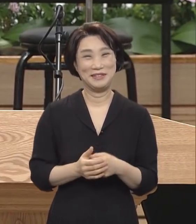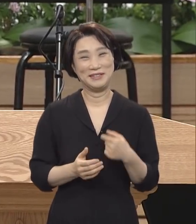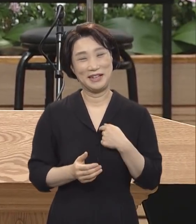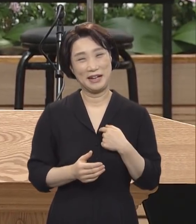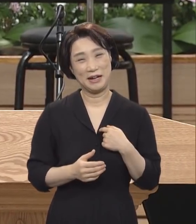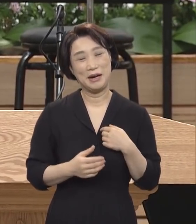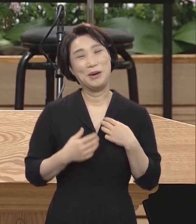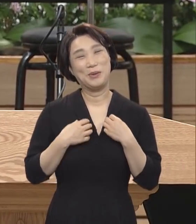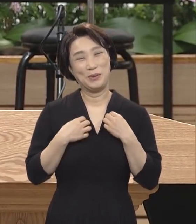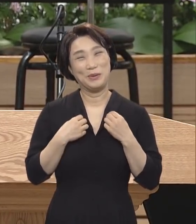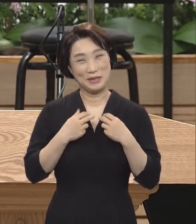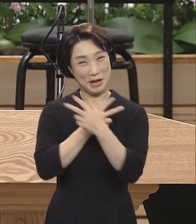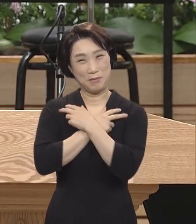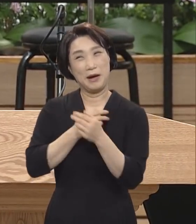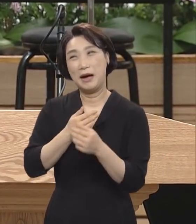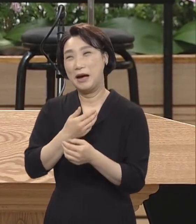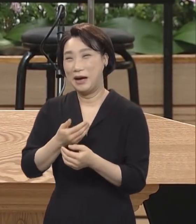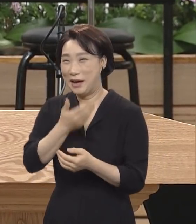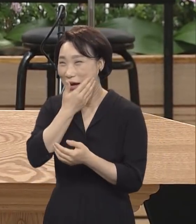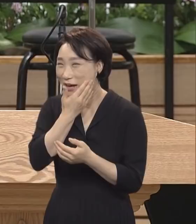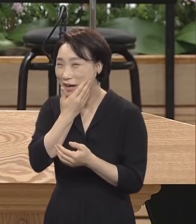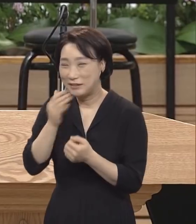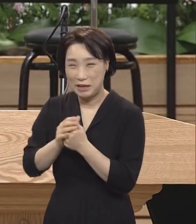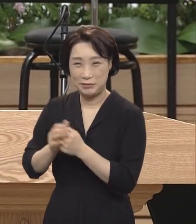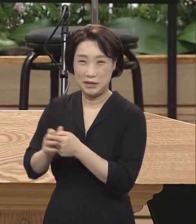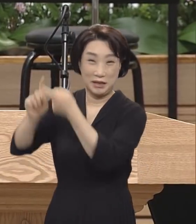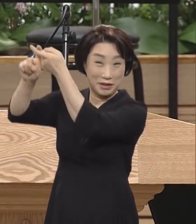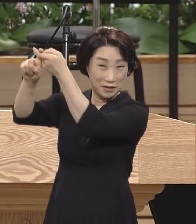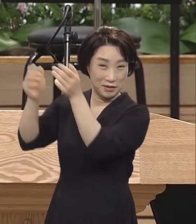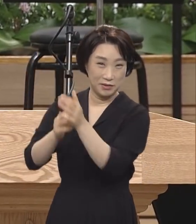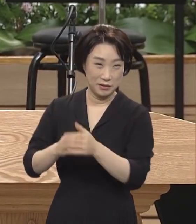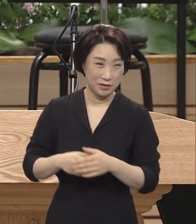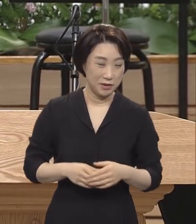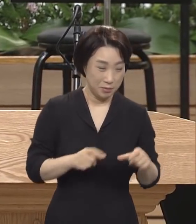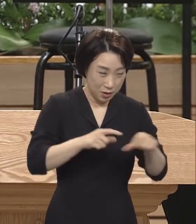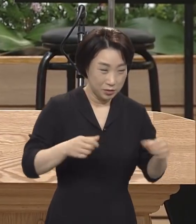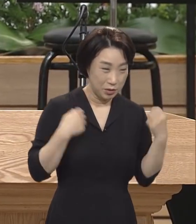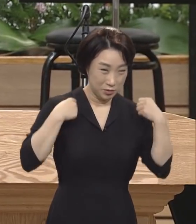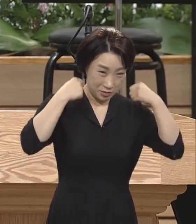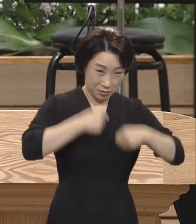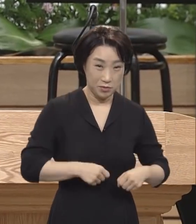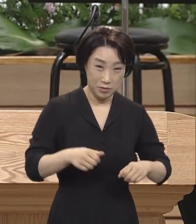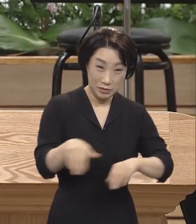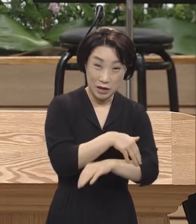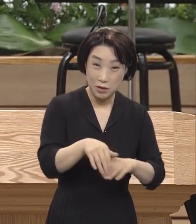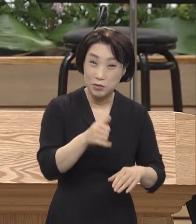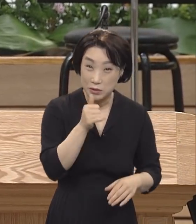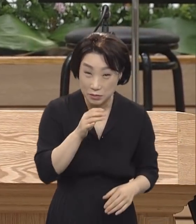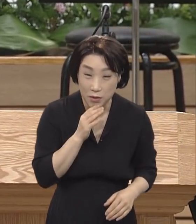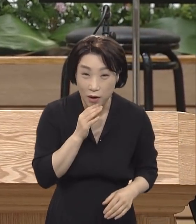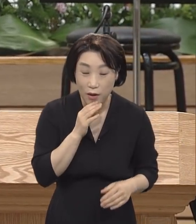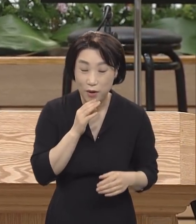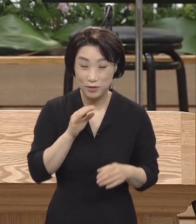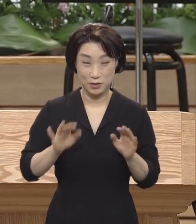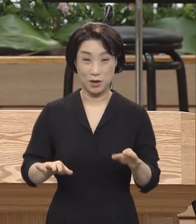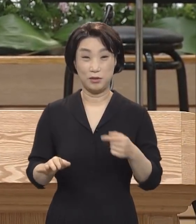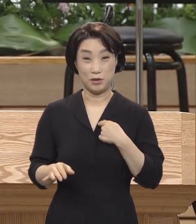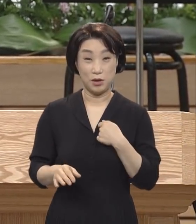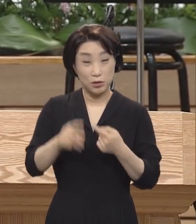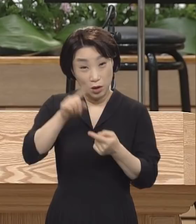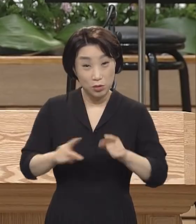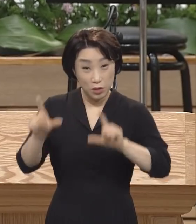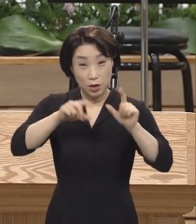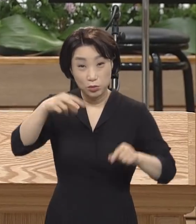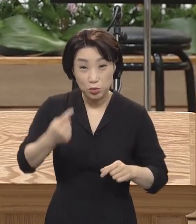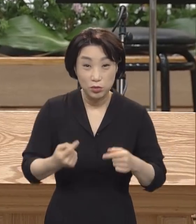옷에 끼느라고 쫙 걸어놓고 자가폼 딱 입고 그러고 돌아다니고 그렇게 살아요 근데 그렇게 산다고